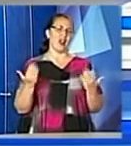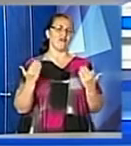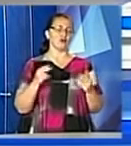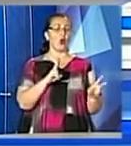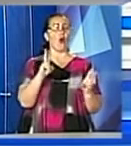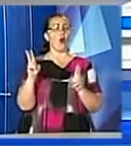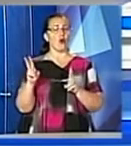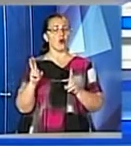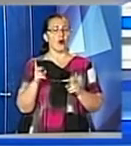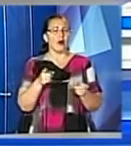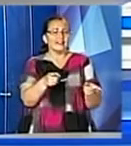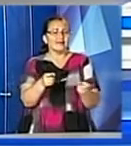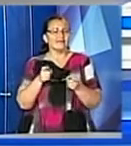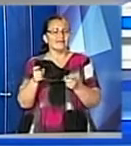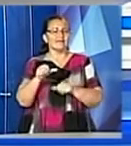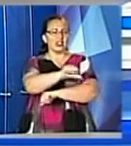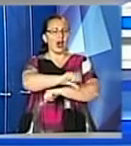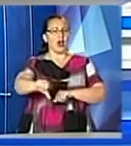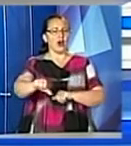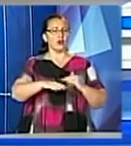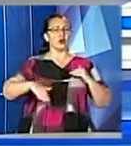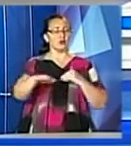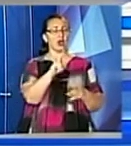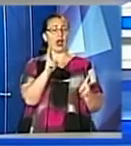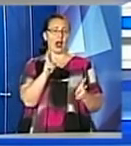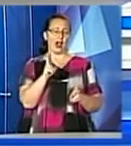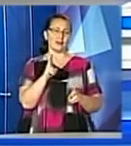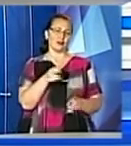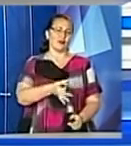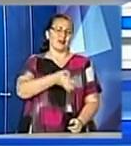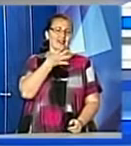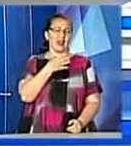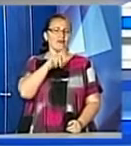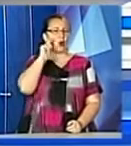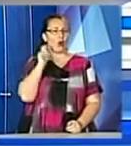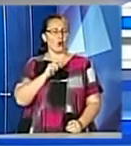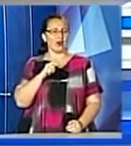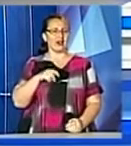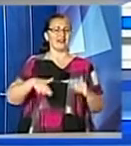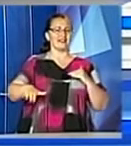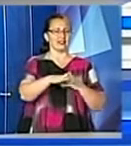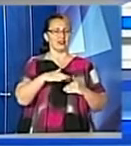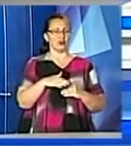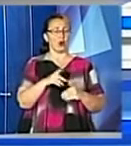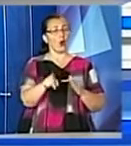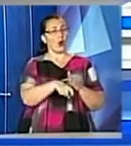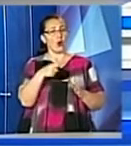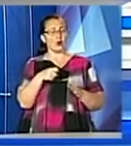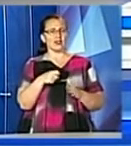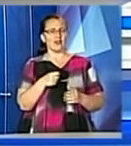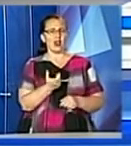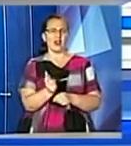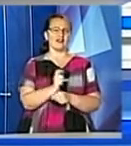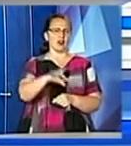Когось ваблять заморські пляжі, а хтось віддає перевагу українським курортам. Журналісти новин дізнавалися, які напрямки